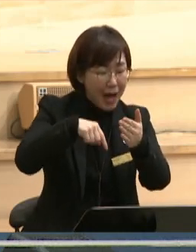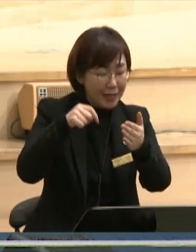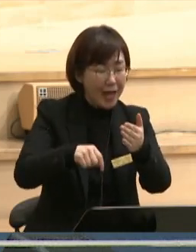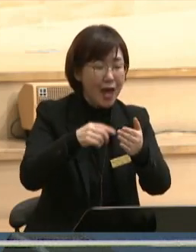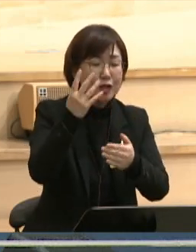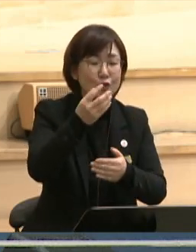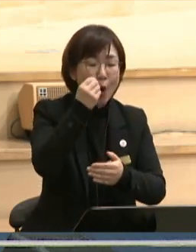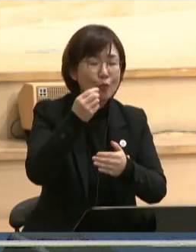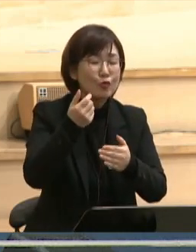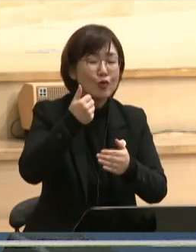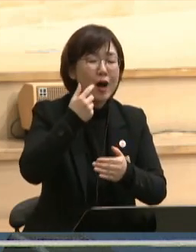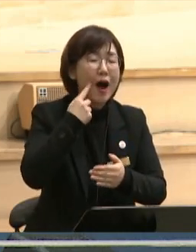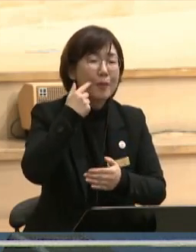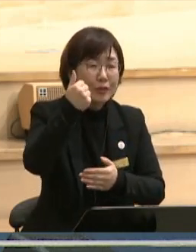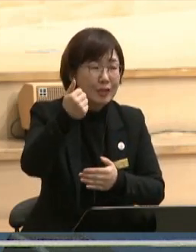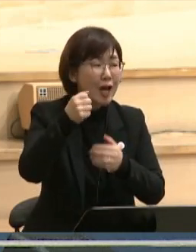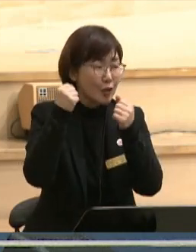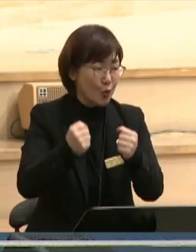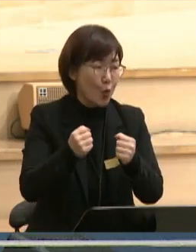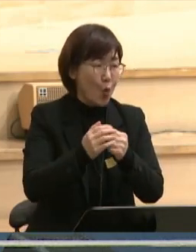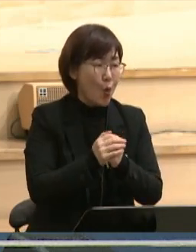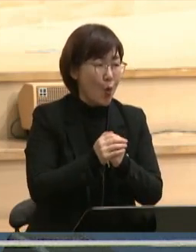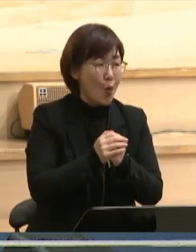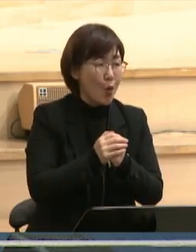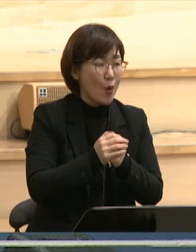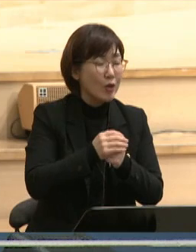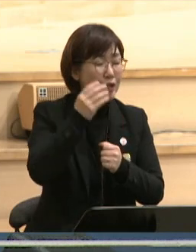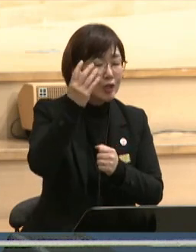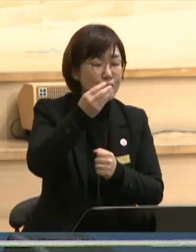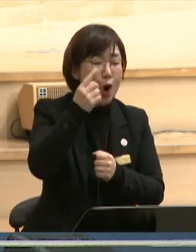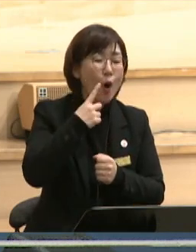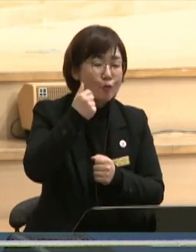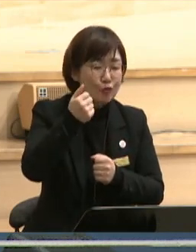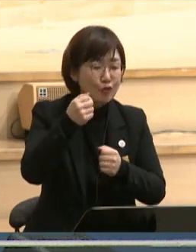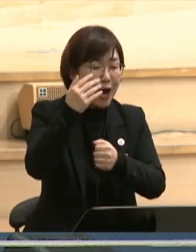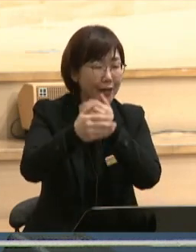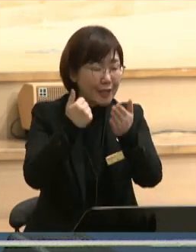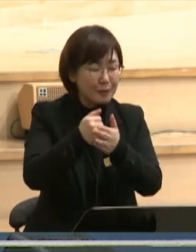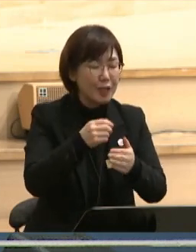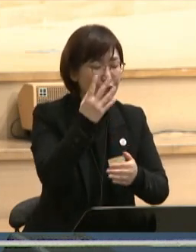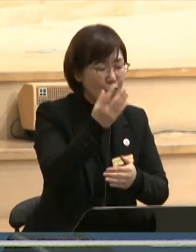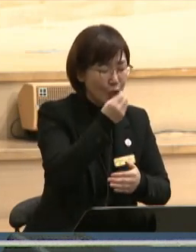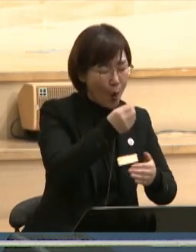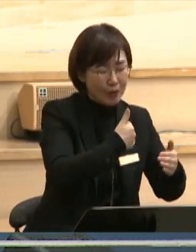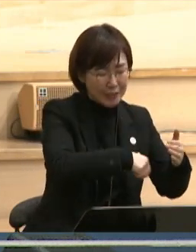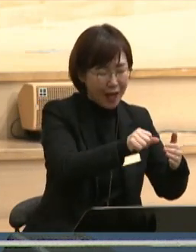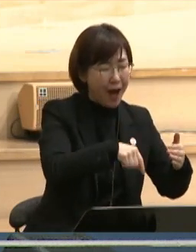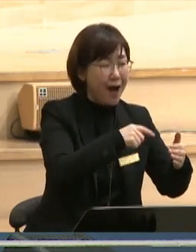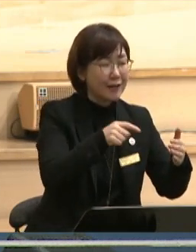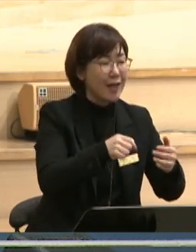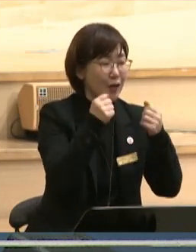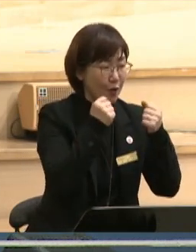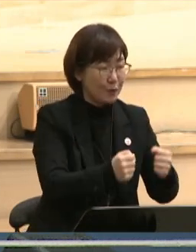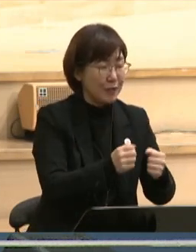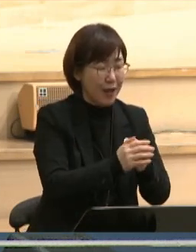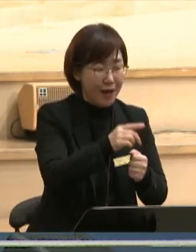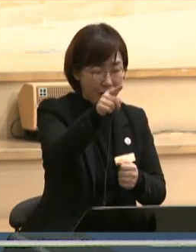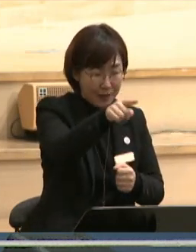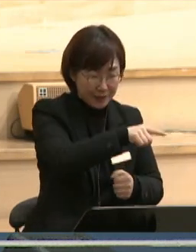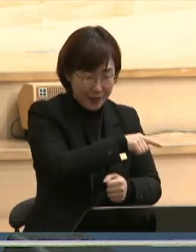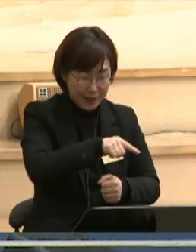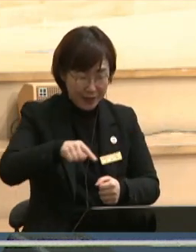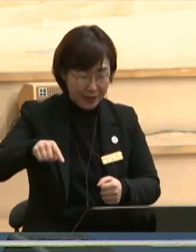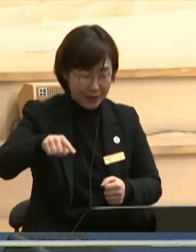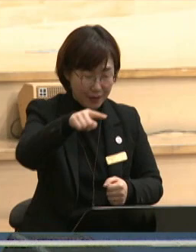하나님이 거하시고 성령 하나님 안에 성자 예수님이 거하십니다 이게 삼위일체입니다 완벽한 하나를 이루는